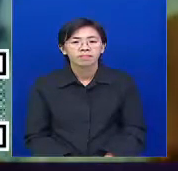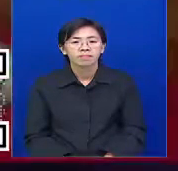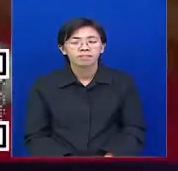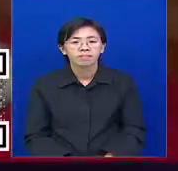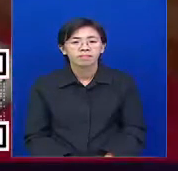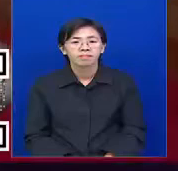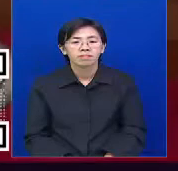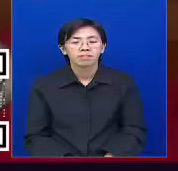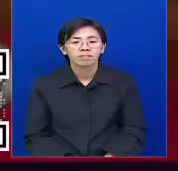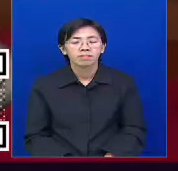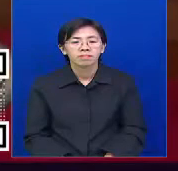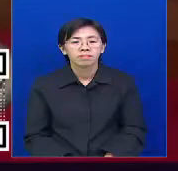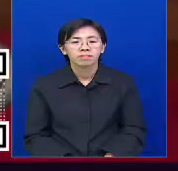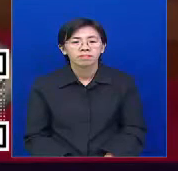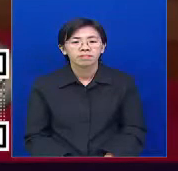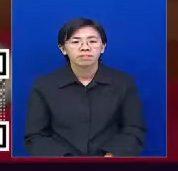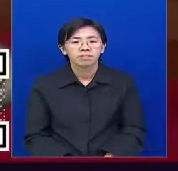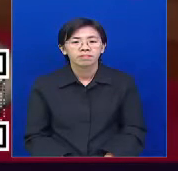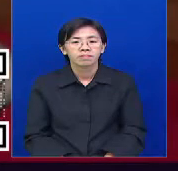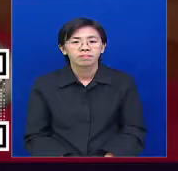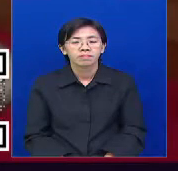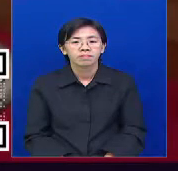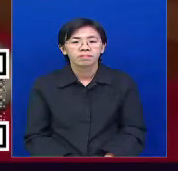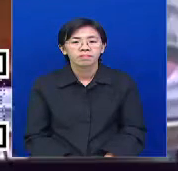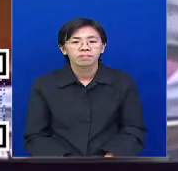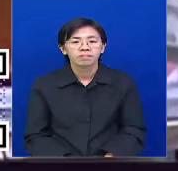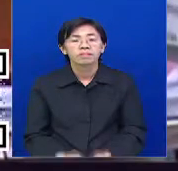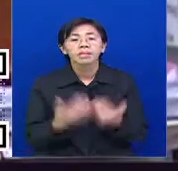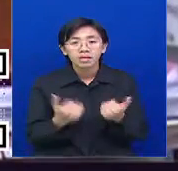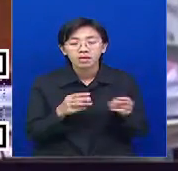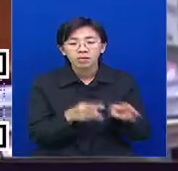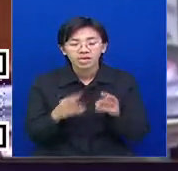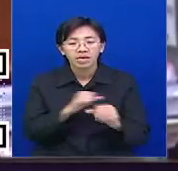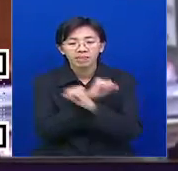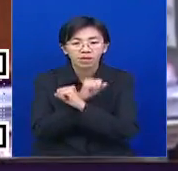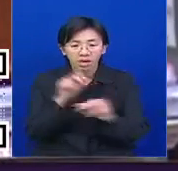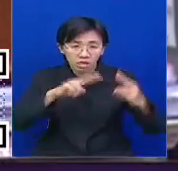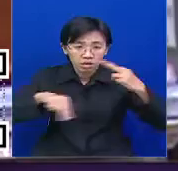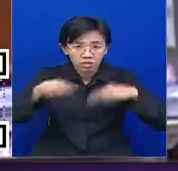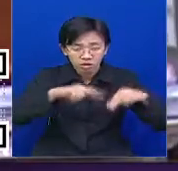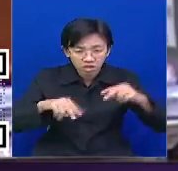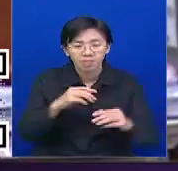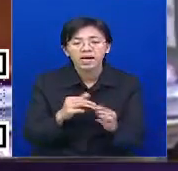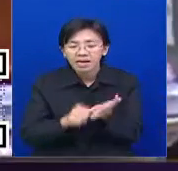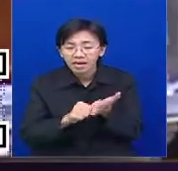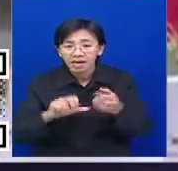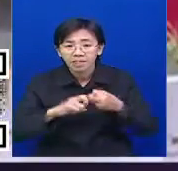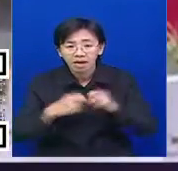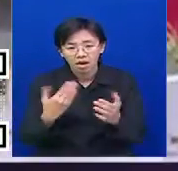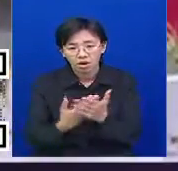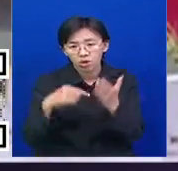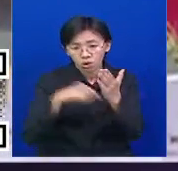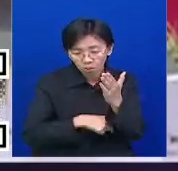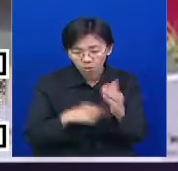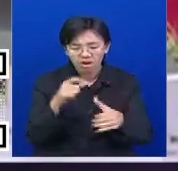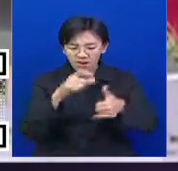เจตนารมณ์ของการร่างรัฐธรรมนูญได้มีการวางกลไกในการป้องกันตรวจสอบและขจัดปัญหาการทุจริตและประพฤติมิช